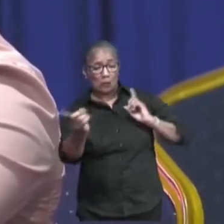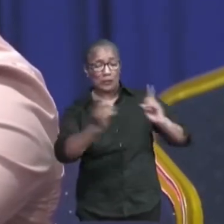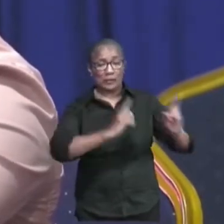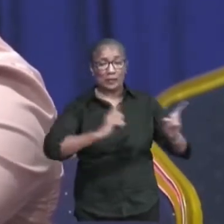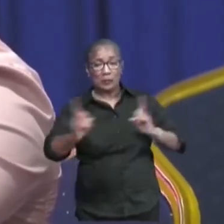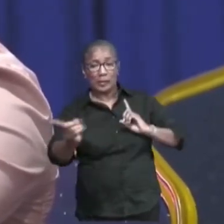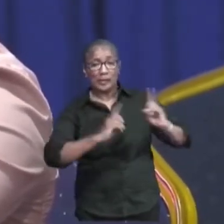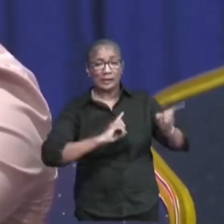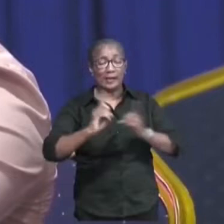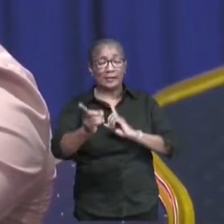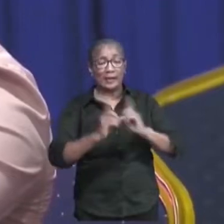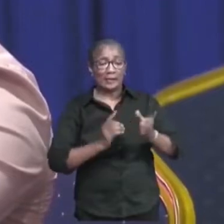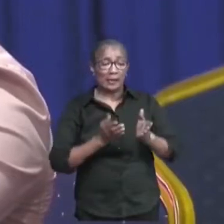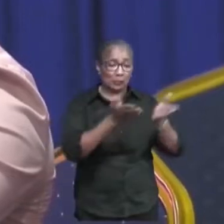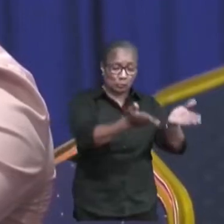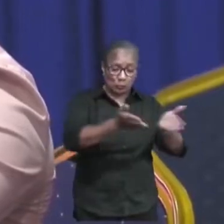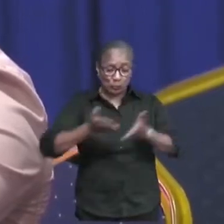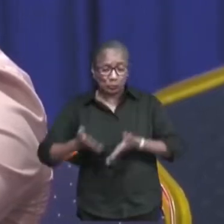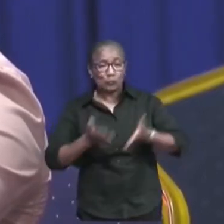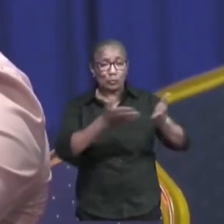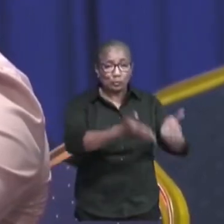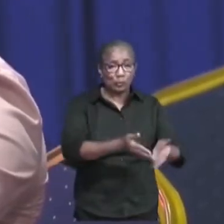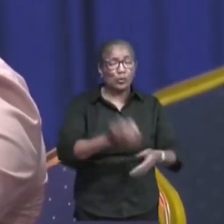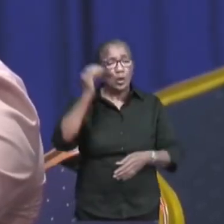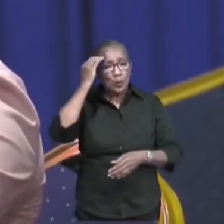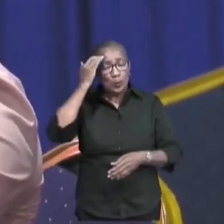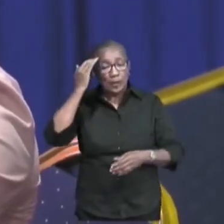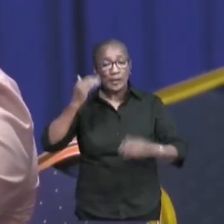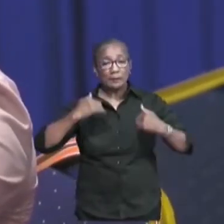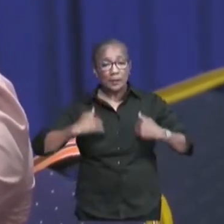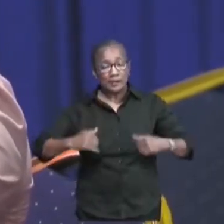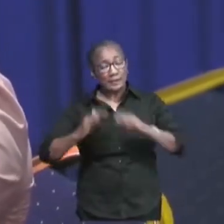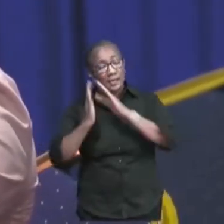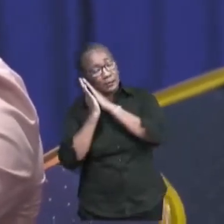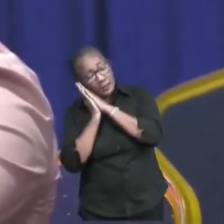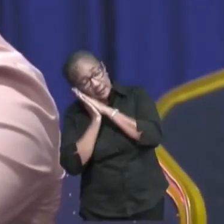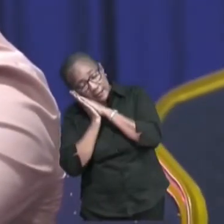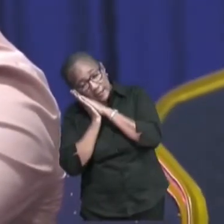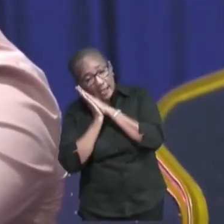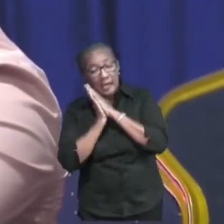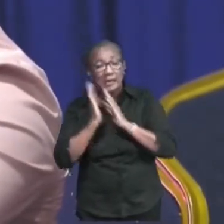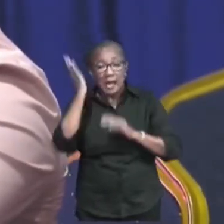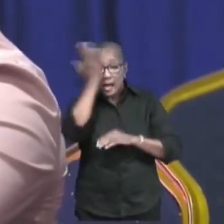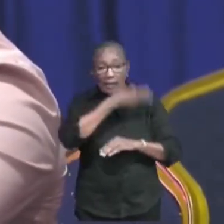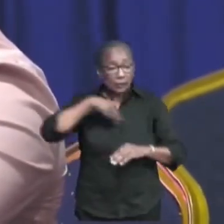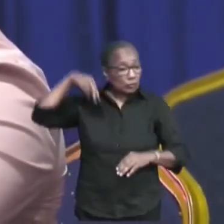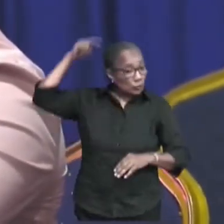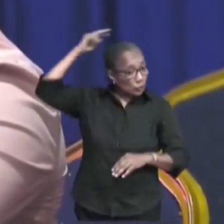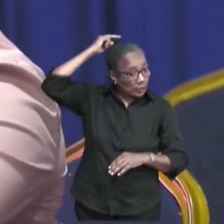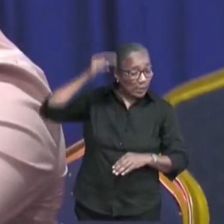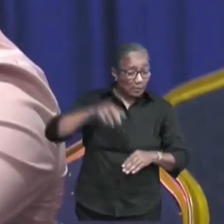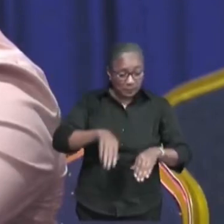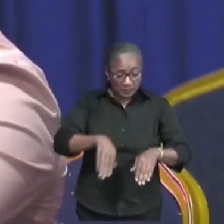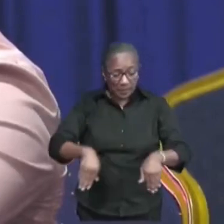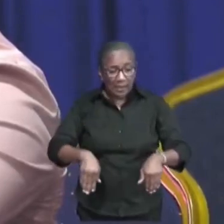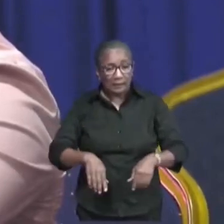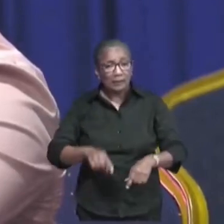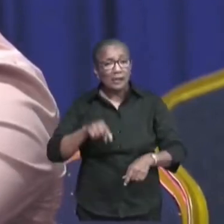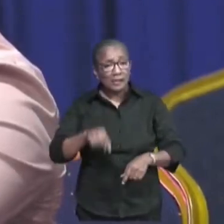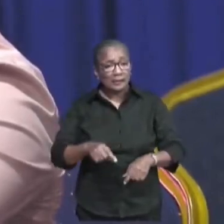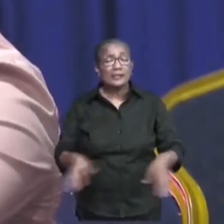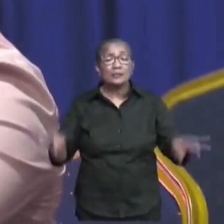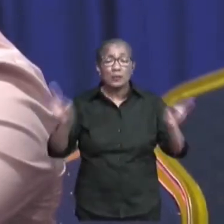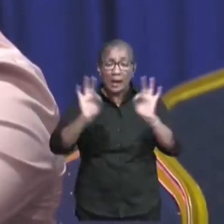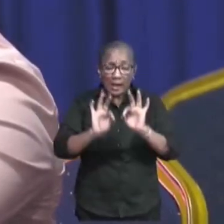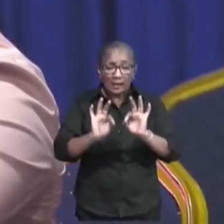gaan, elkaar bezoeken. En we weten ook dat mensen geslapen hebben, ook aan de Surinaamse zijde. Dus het maakt, het is